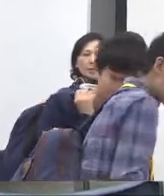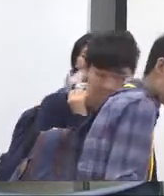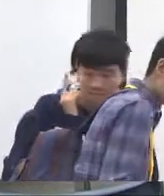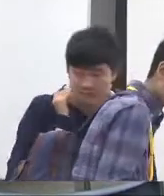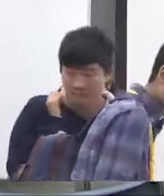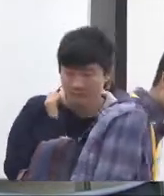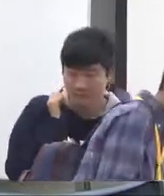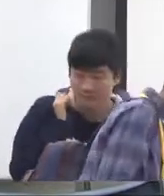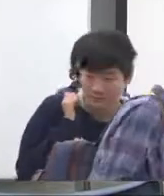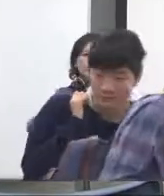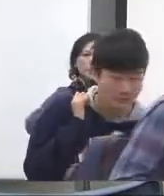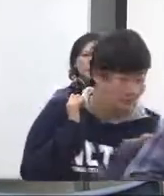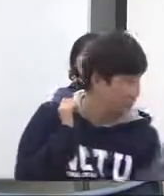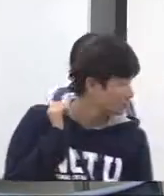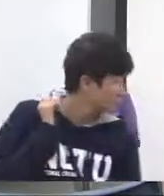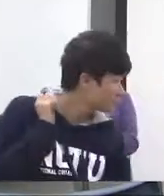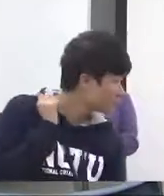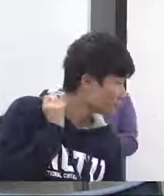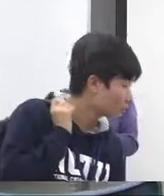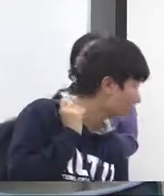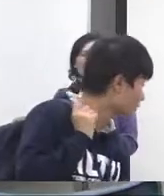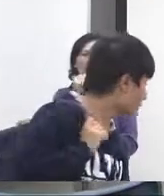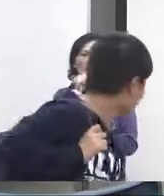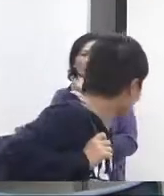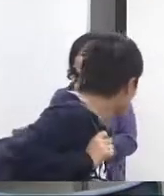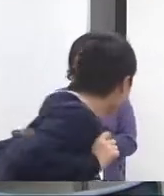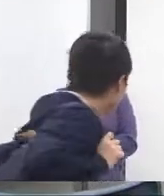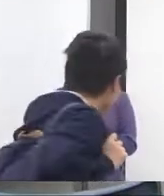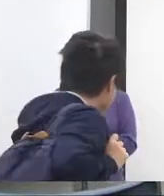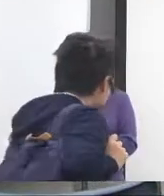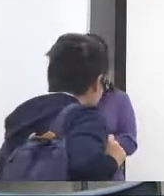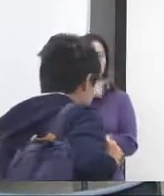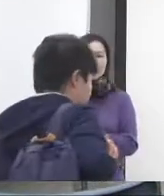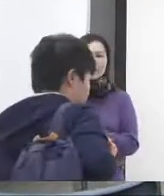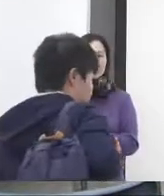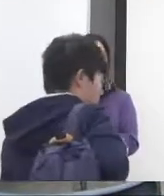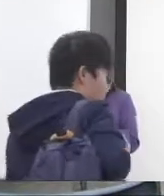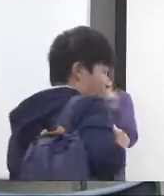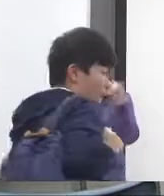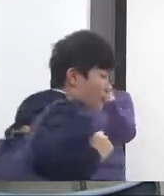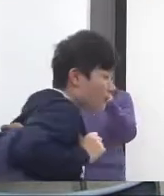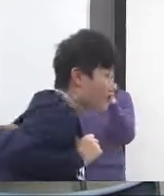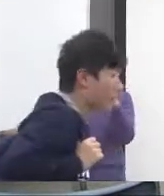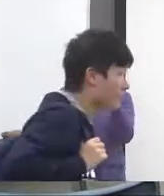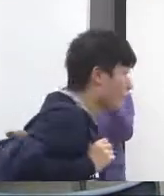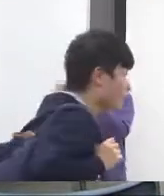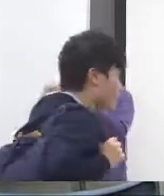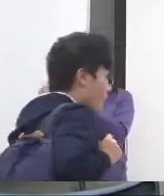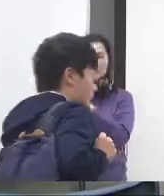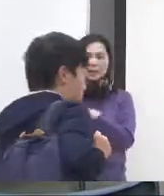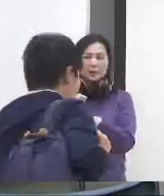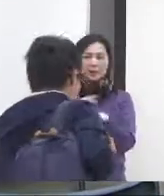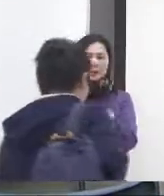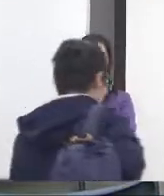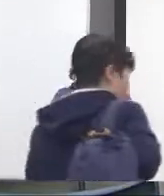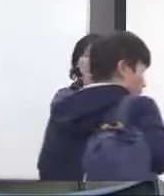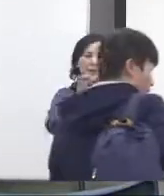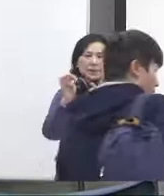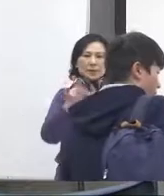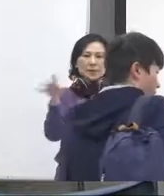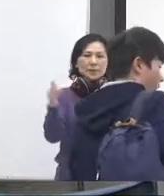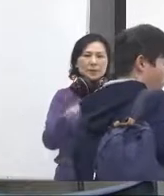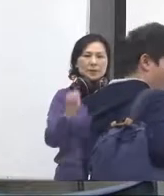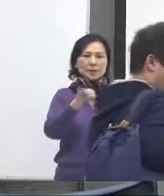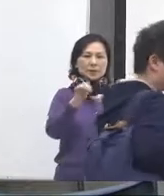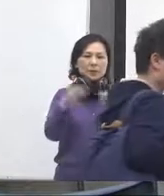需要及時口譯的話可以參考我們昨天大會即發的新天通知裡面有我們的WebEx的口